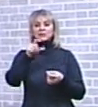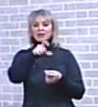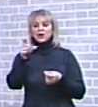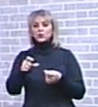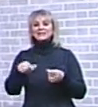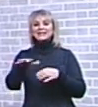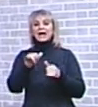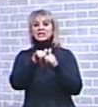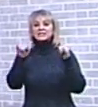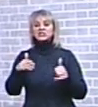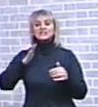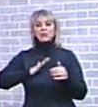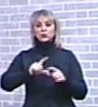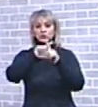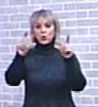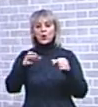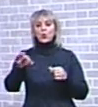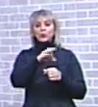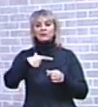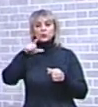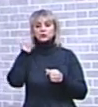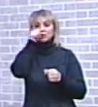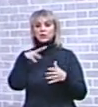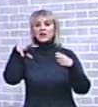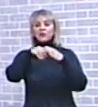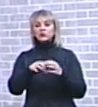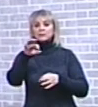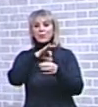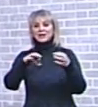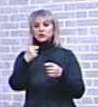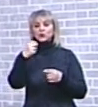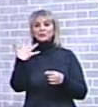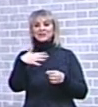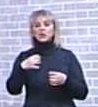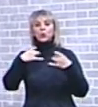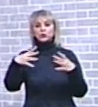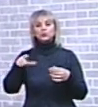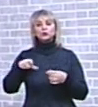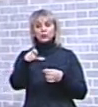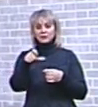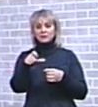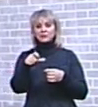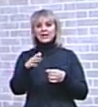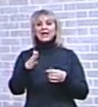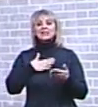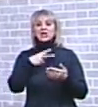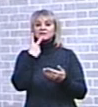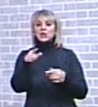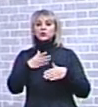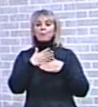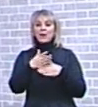и для развития толерантности в школах области в прошлом году введен проект «150 культур Дона». На наш взгляд, он